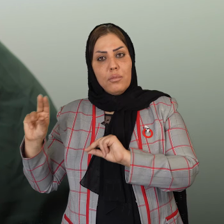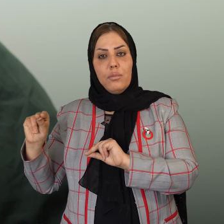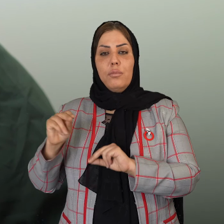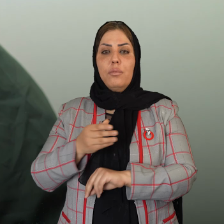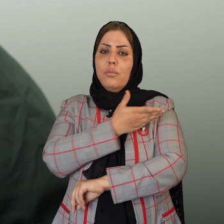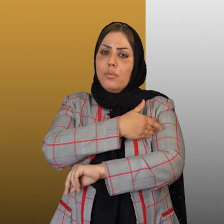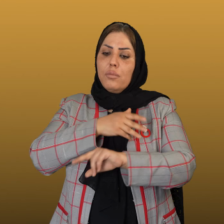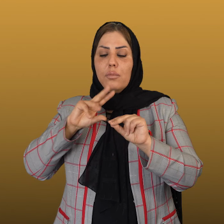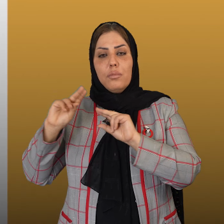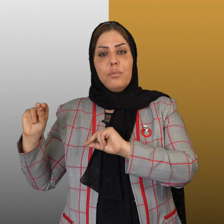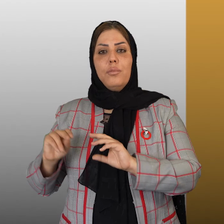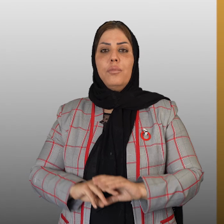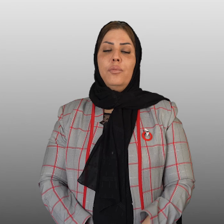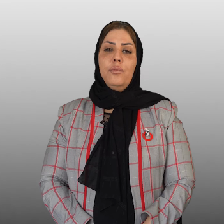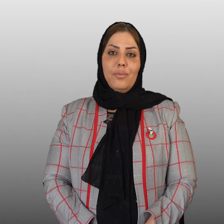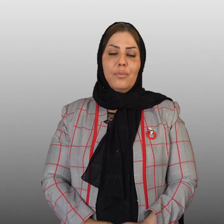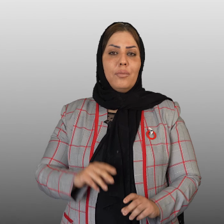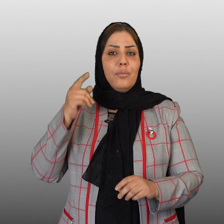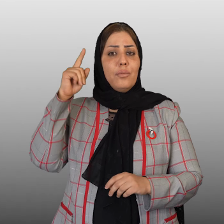بهێنرێت.